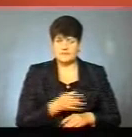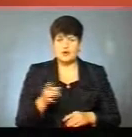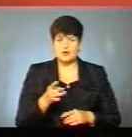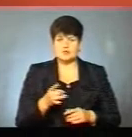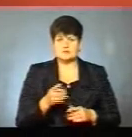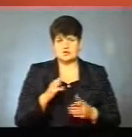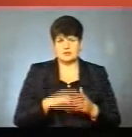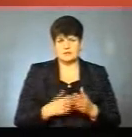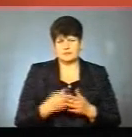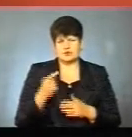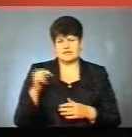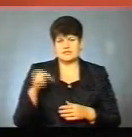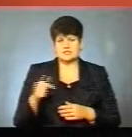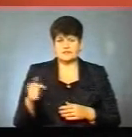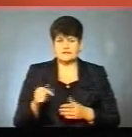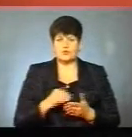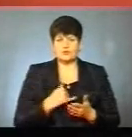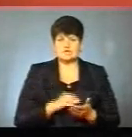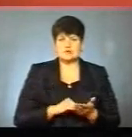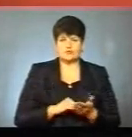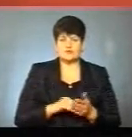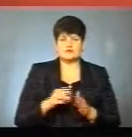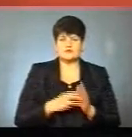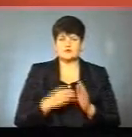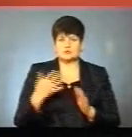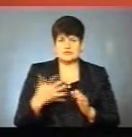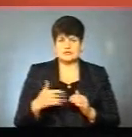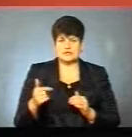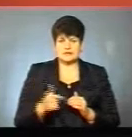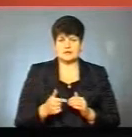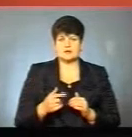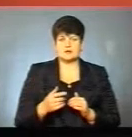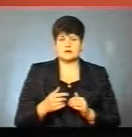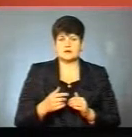1000 гривень. В нас за повторне штрафування 850 для порівняння, так, 150